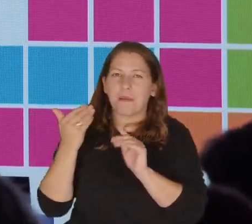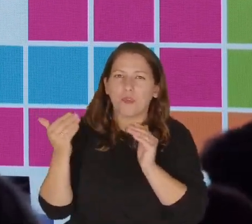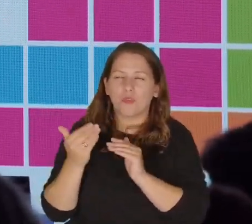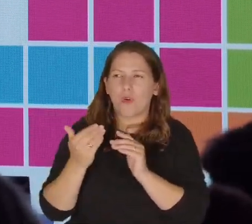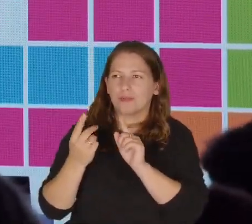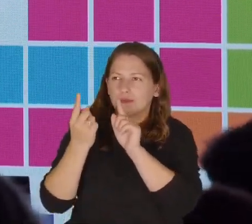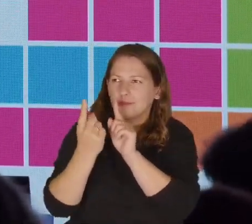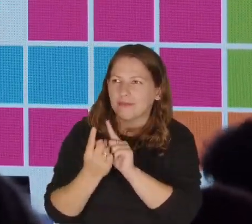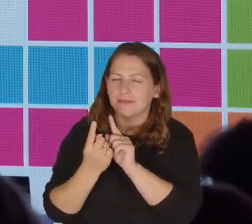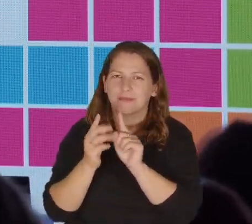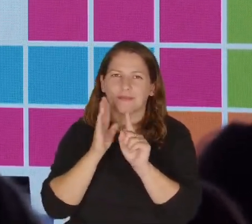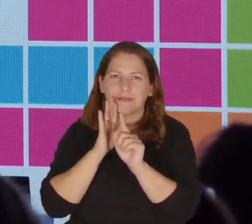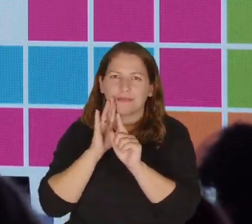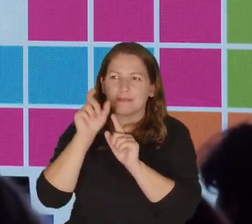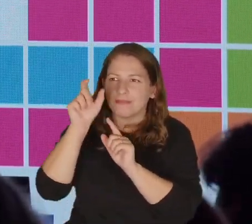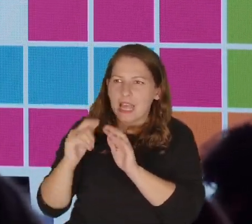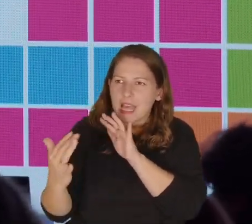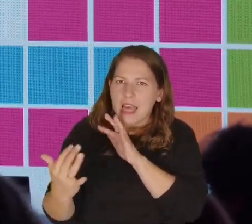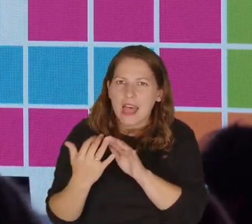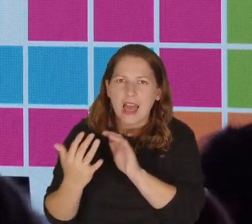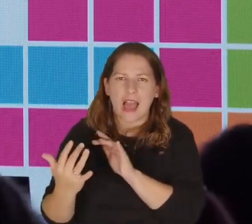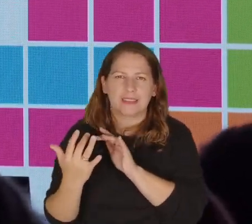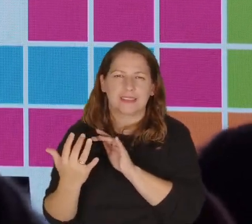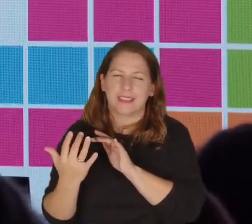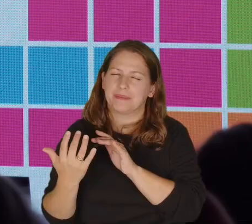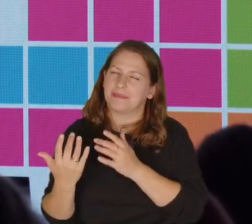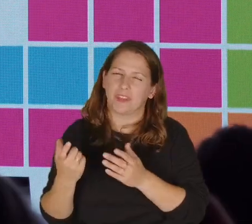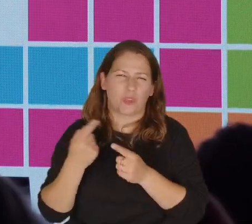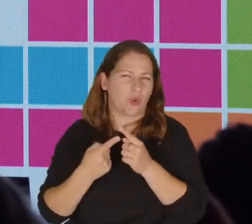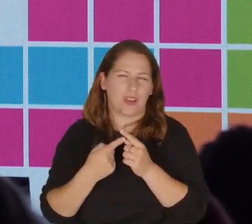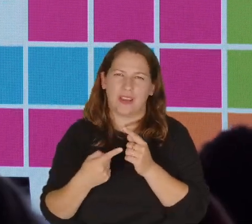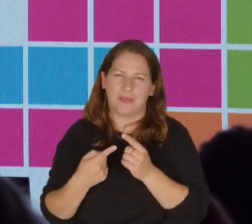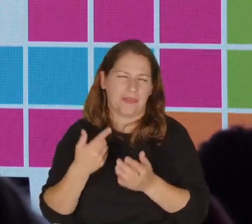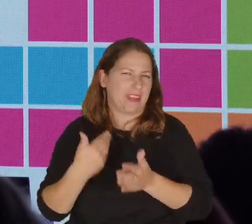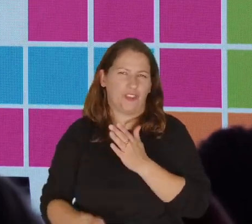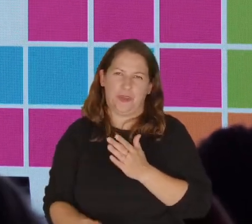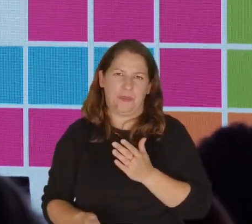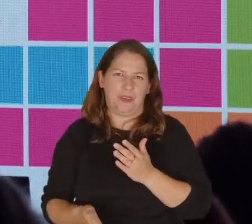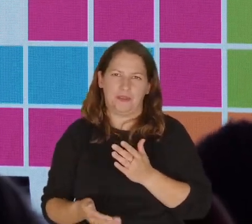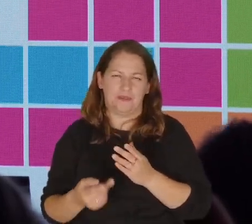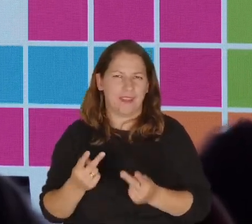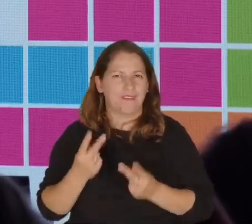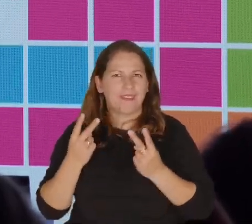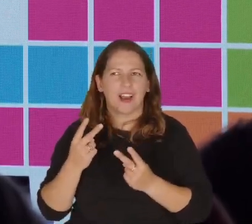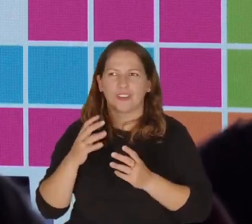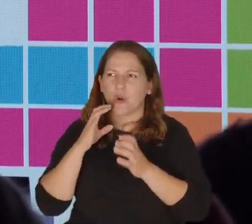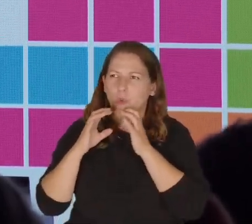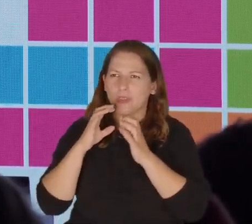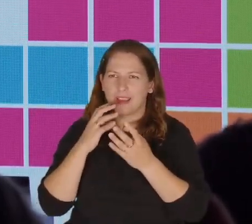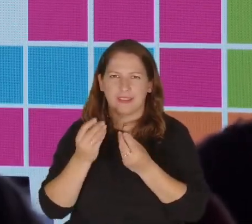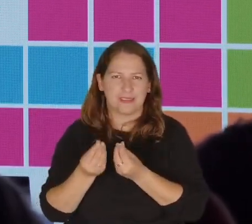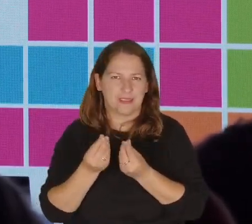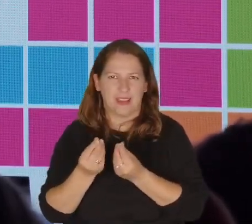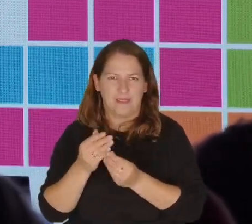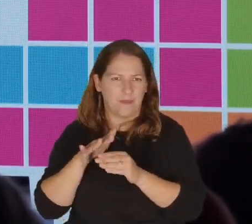możliwości takiej, tego rodzaju personalnej relacji, no tracimy. Tracimy jakiś bardzo ważny kanał komunikacji